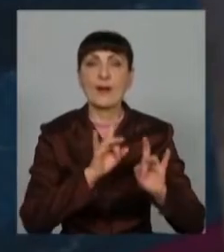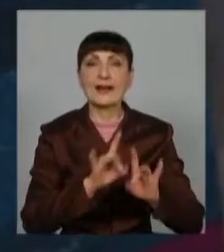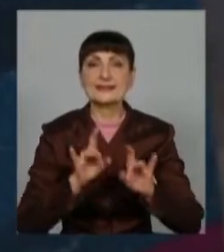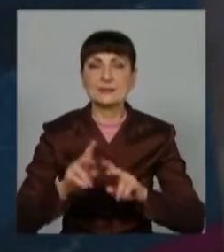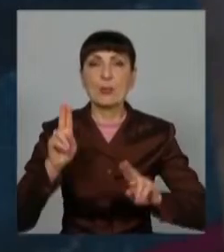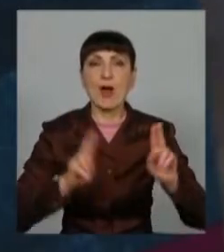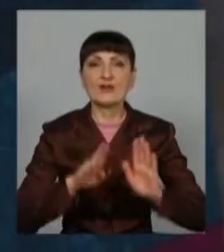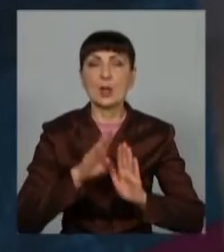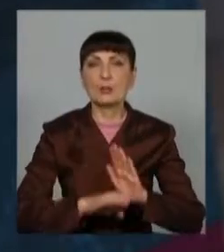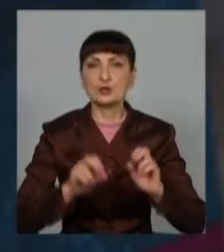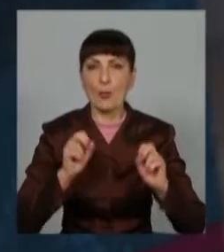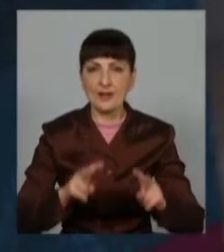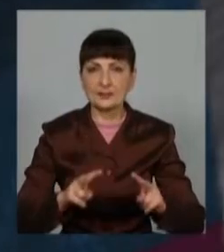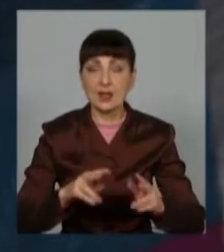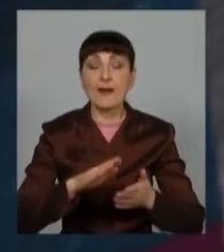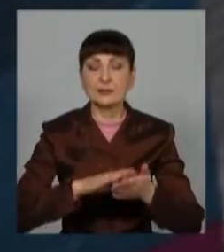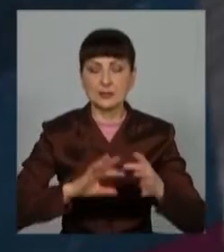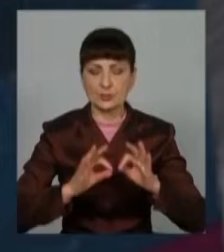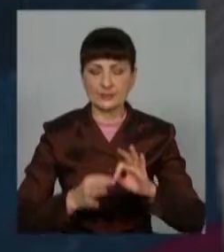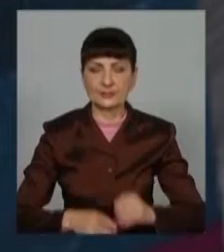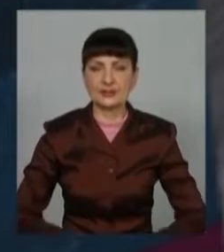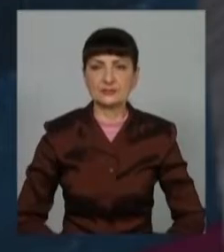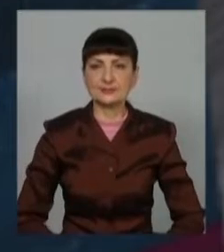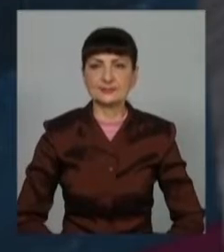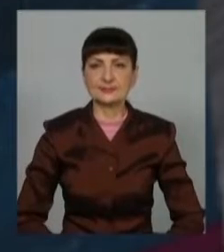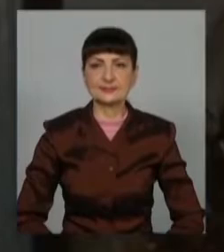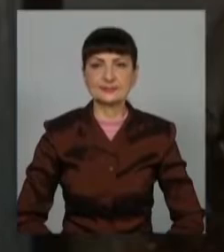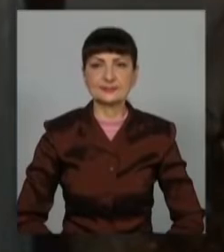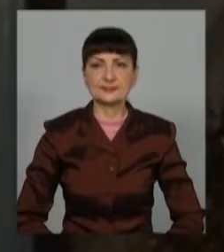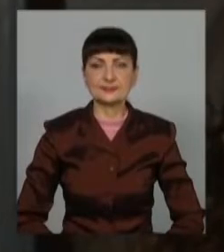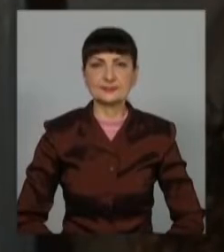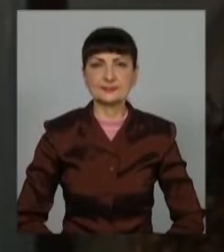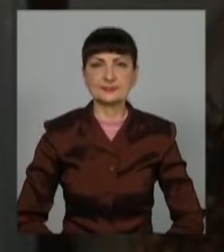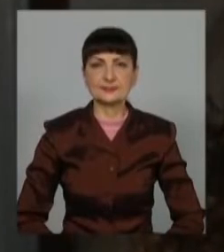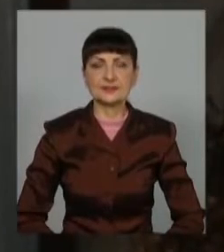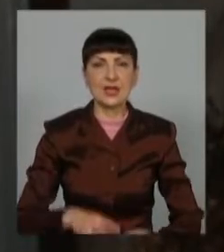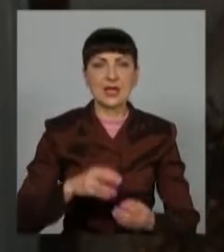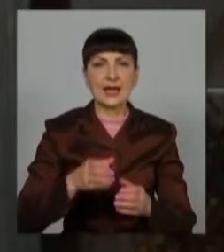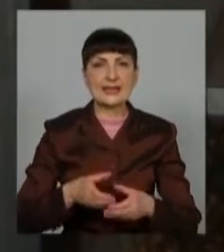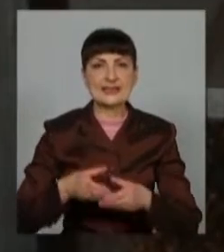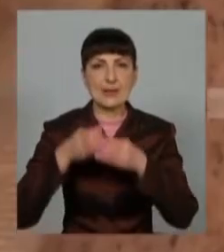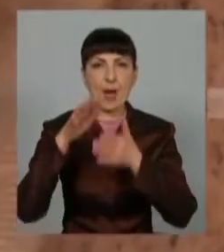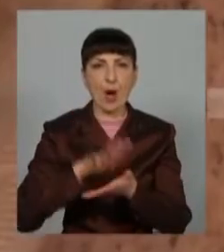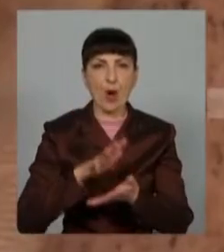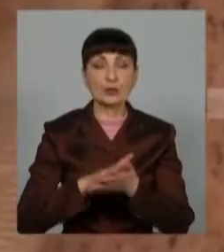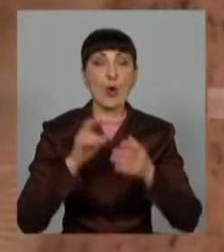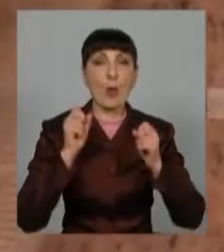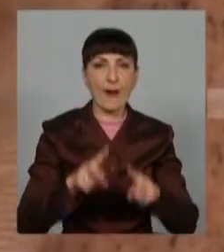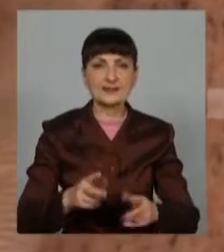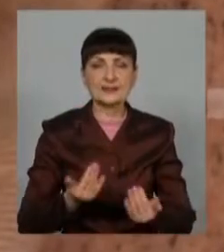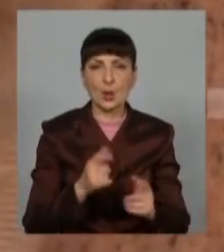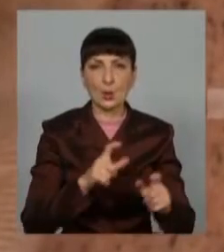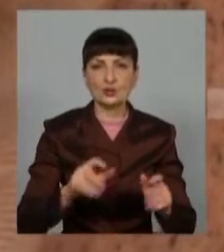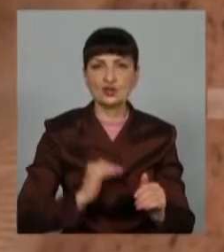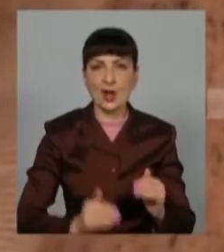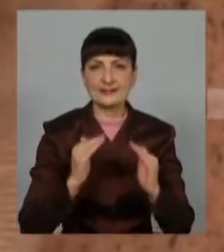разъяснить правила безопасности. Репортаж Дамира Анитова. Забившийся дымоход представляет реальную опасность для жителей